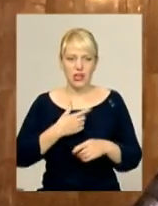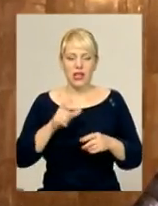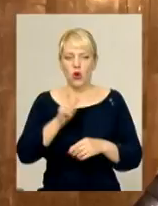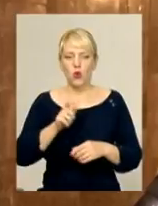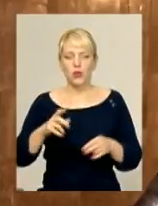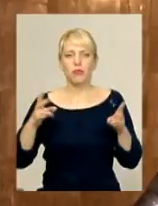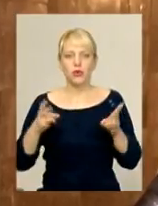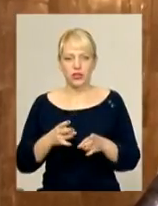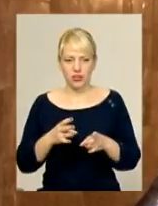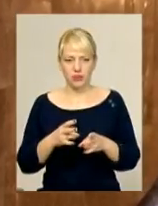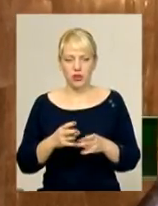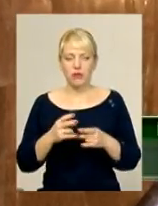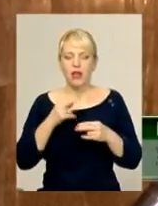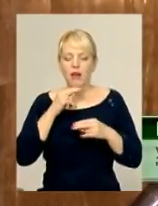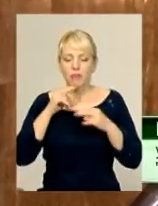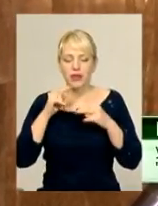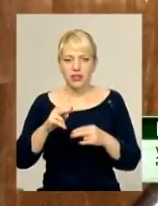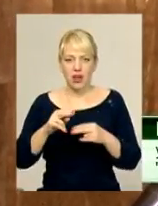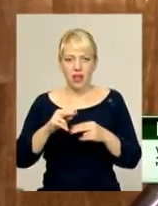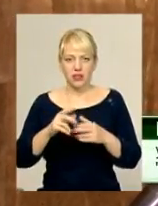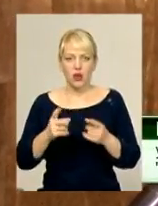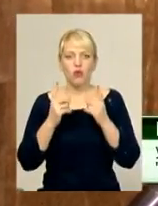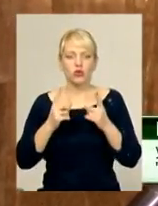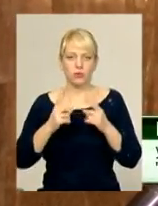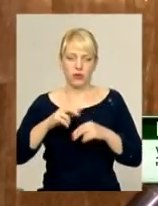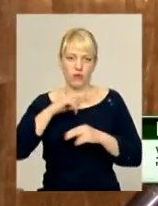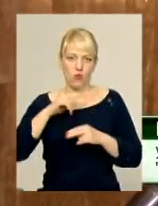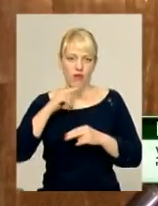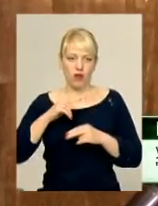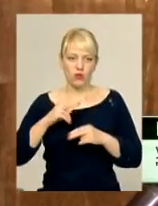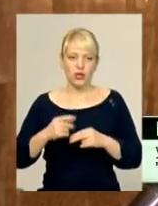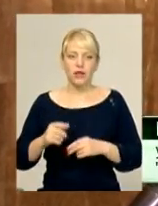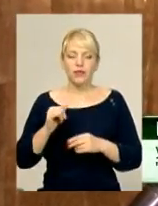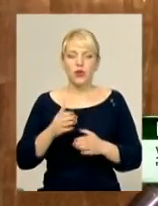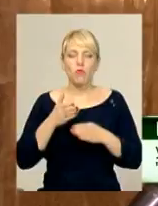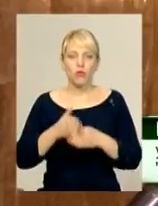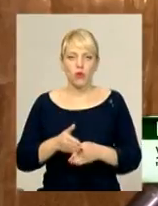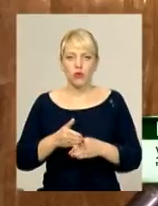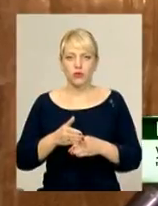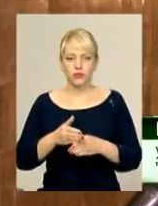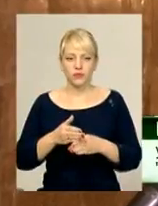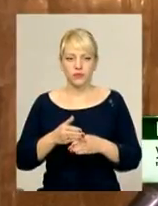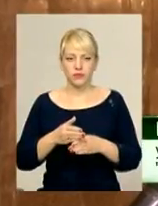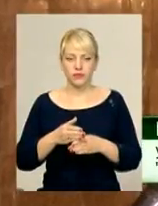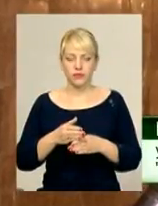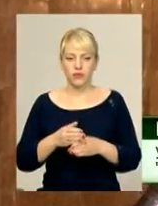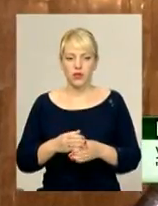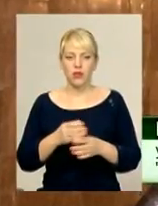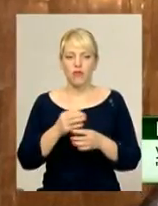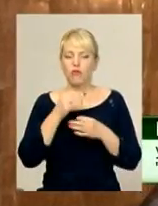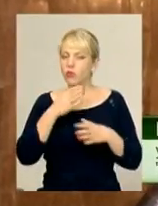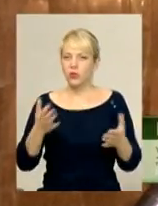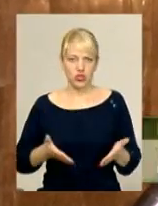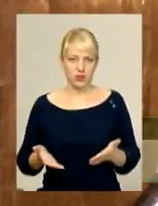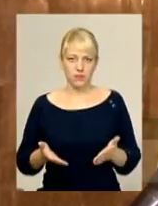потрібно приділяти особливу увагу, допомогу будь-чим,